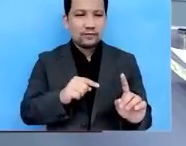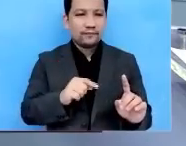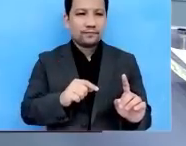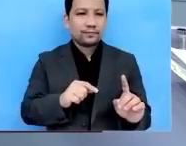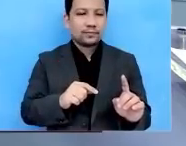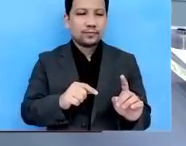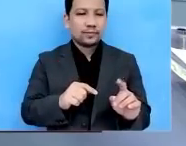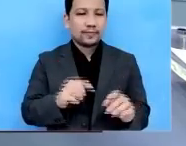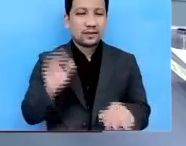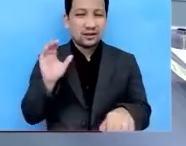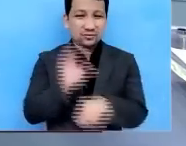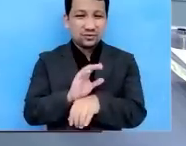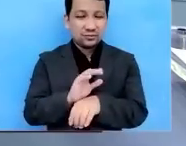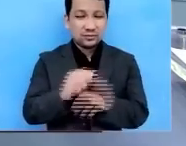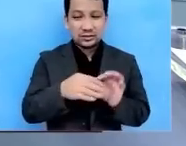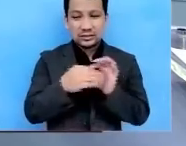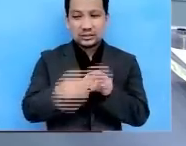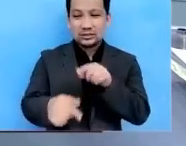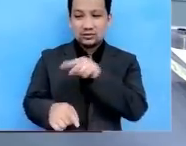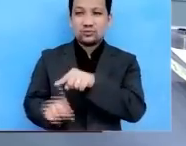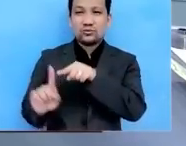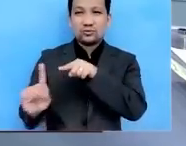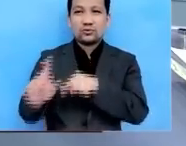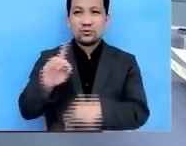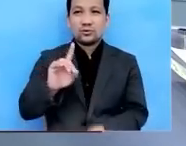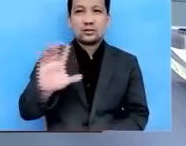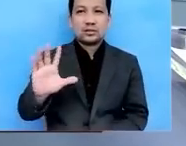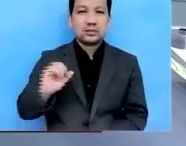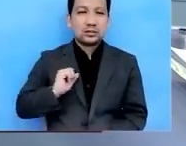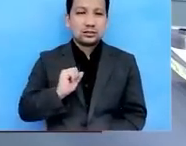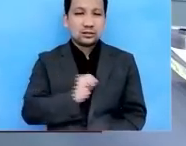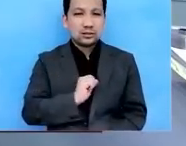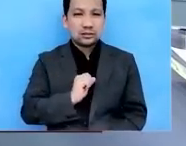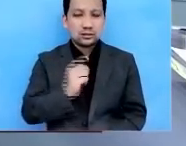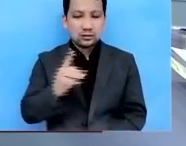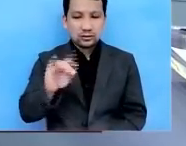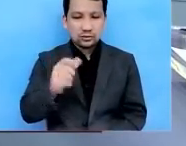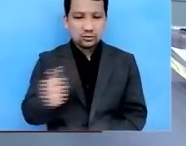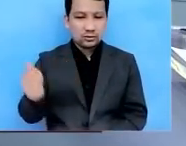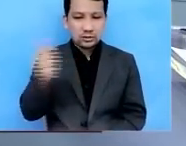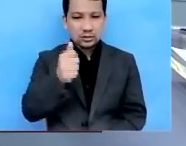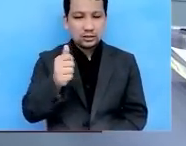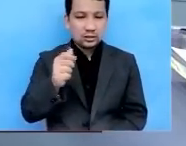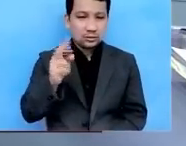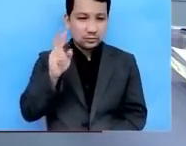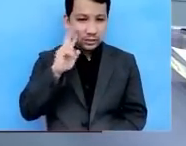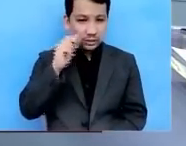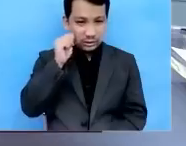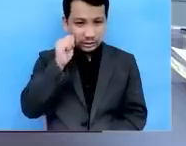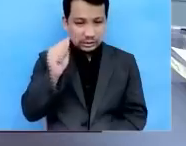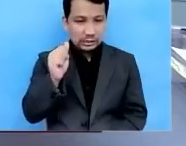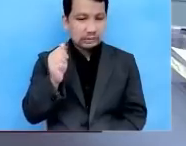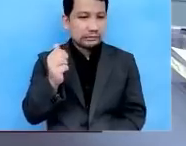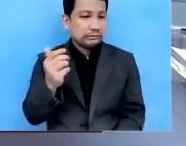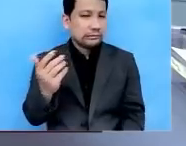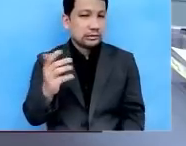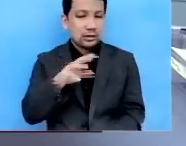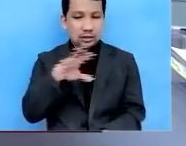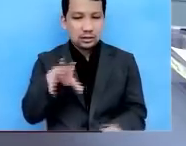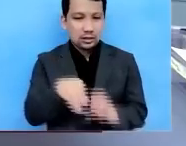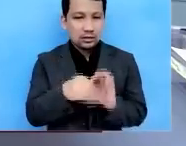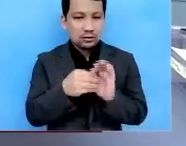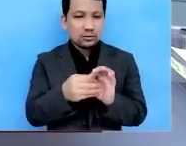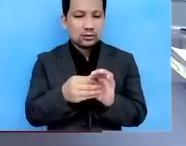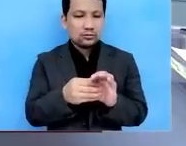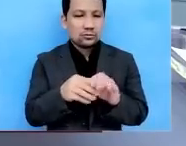lamang siyang idawid si De Lima dahil sa kanyang takot sa Justice Secretary noon na si Vitaliano Aguirre. Hindi lamang po si Ragos ang nag-atras ng